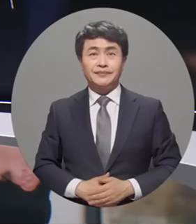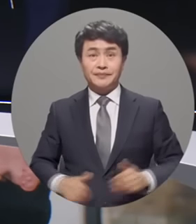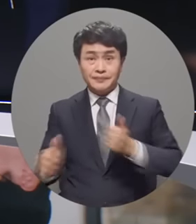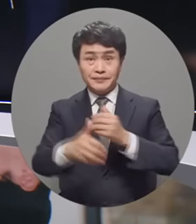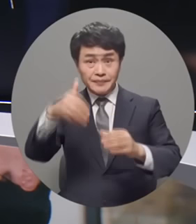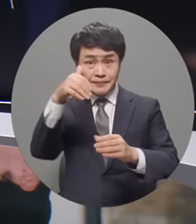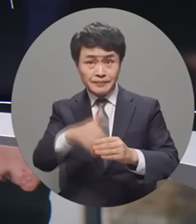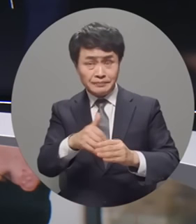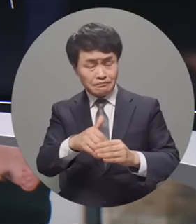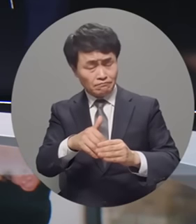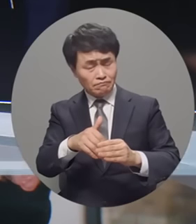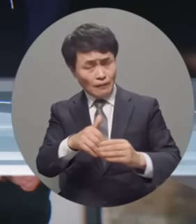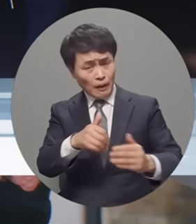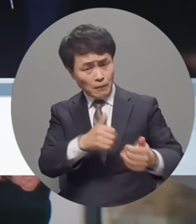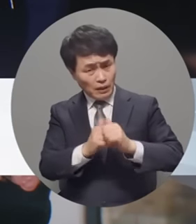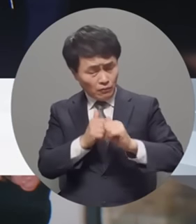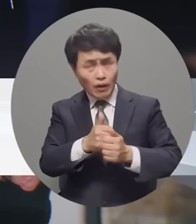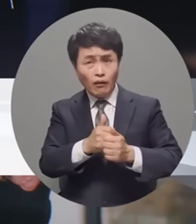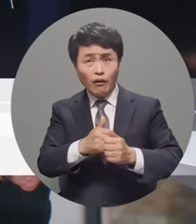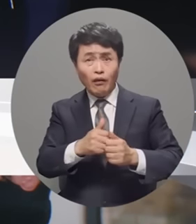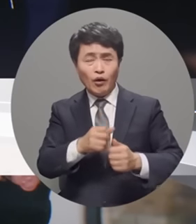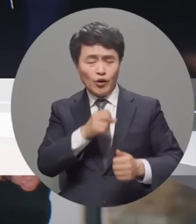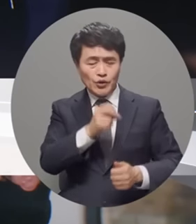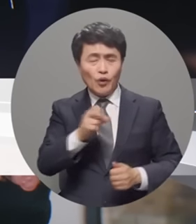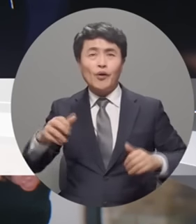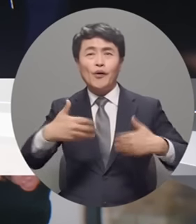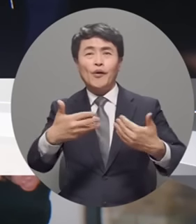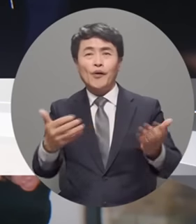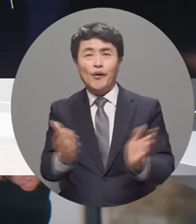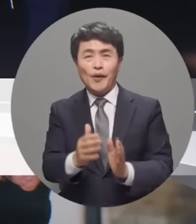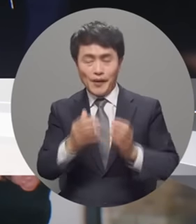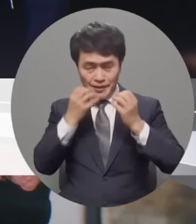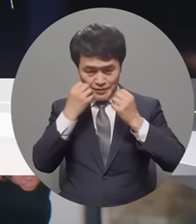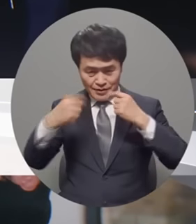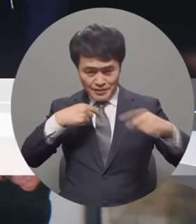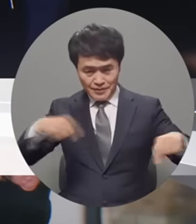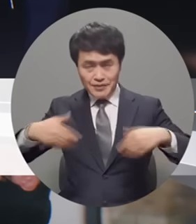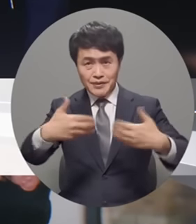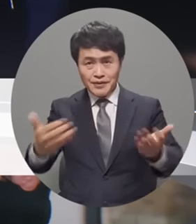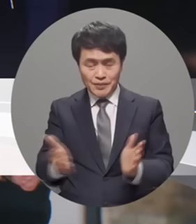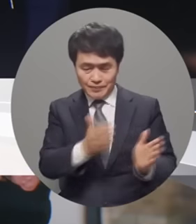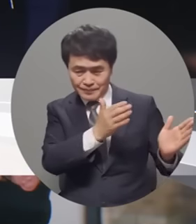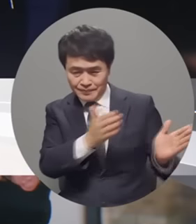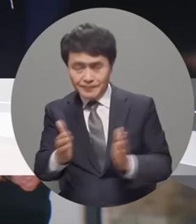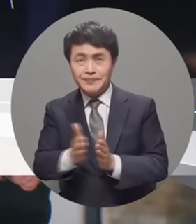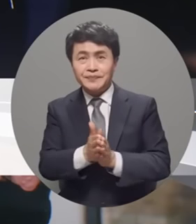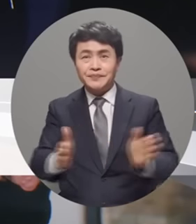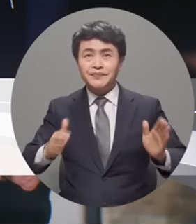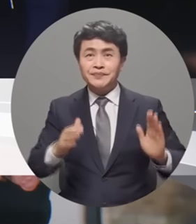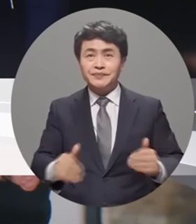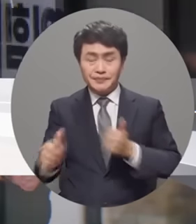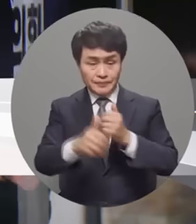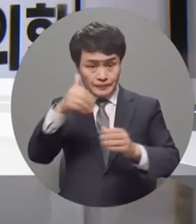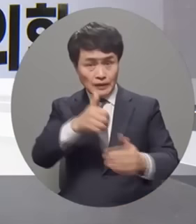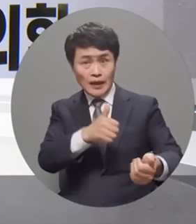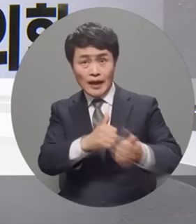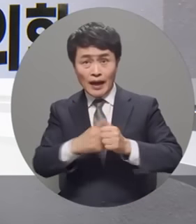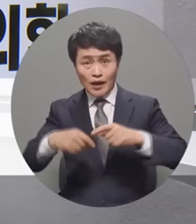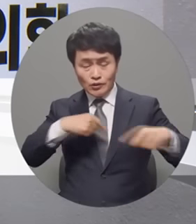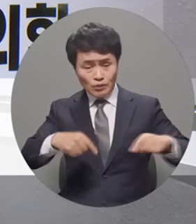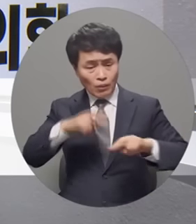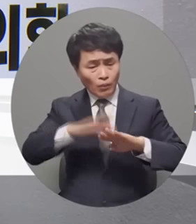총선에서 엇갈린 성적표를 받아든 여야가 본격적으로 새 지도부 정비에 들어갔습니다. 총선 참패 이후 지도부